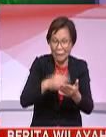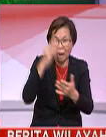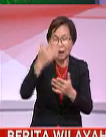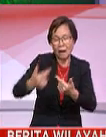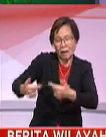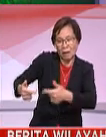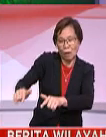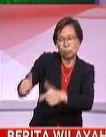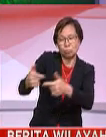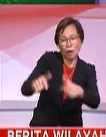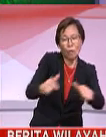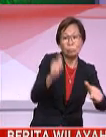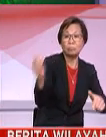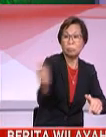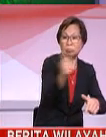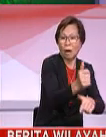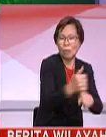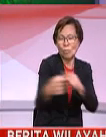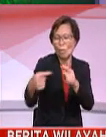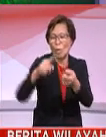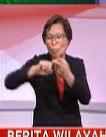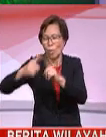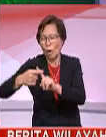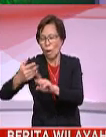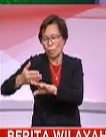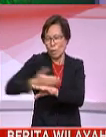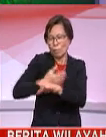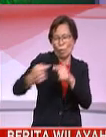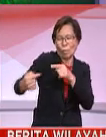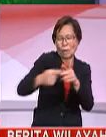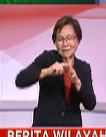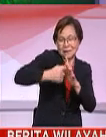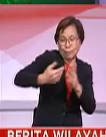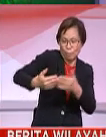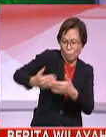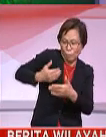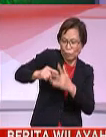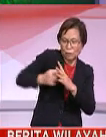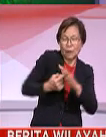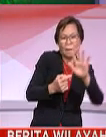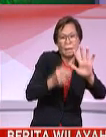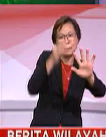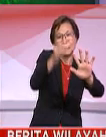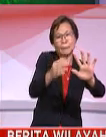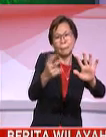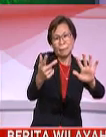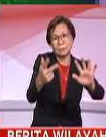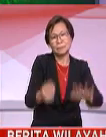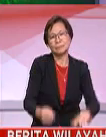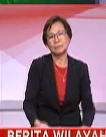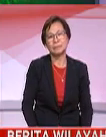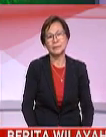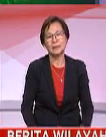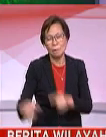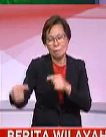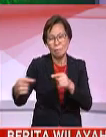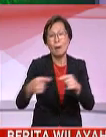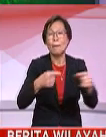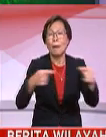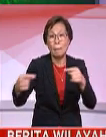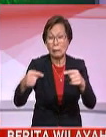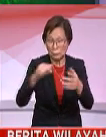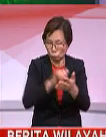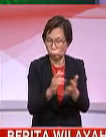diberi ruang untuk mengadakan aksi persahabatan sebelum saingan bermula pada 5 Mac depan. Menurutnya, aksi berkenaan